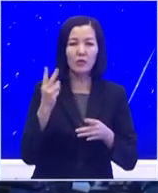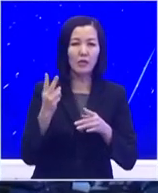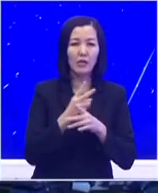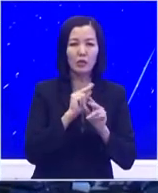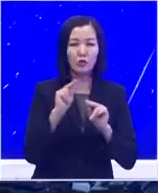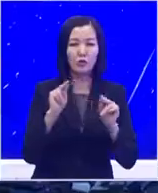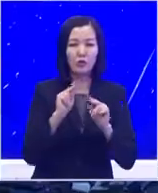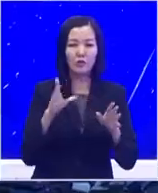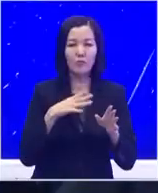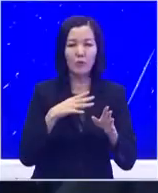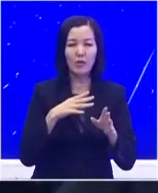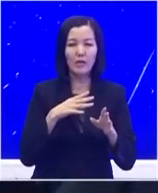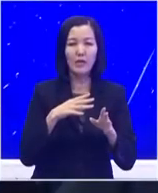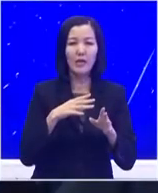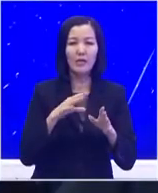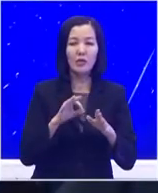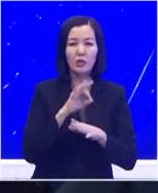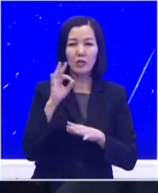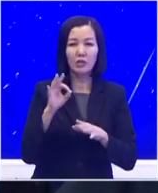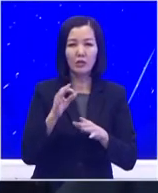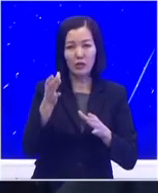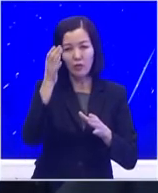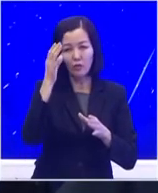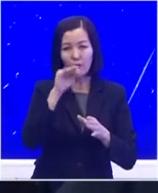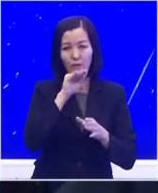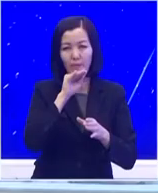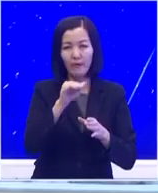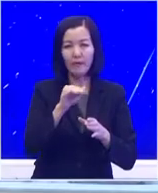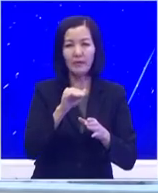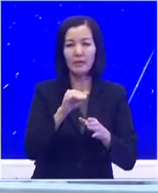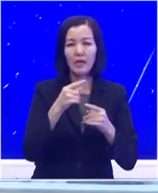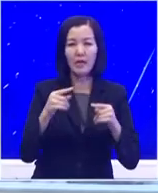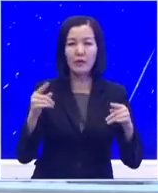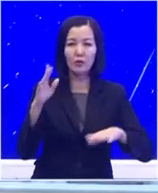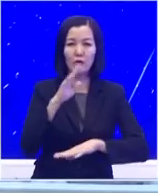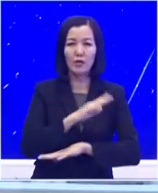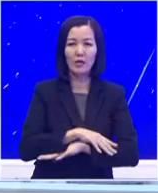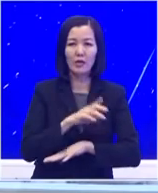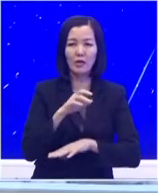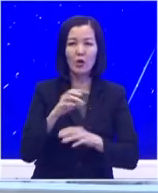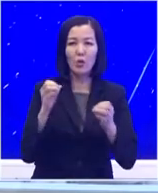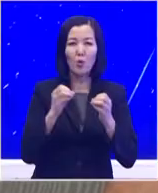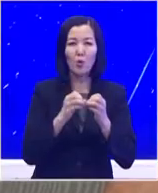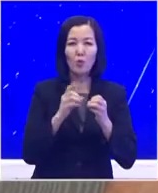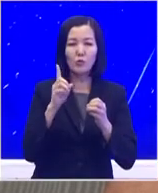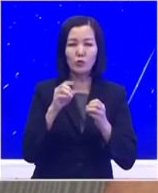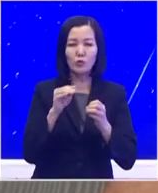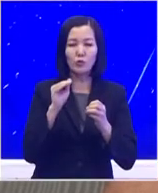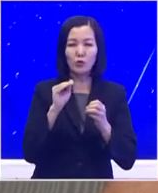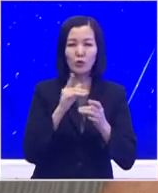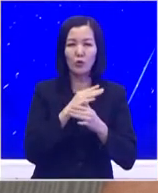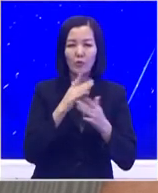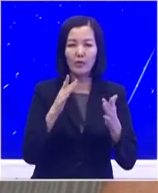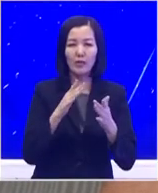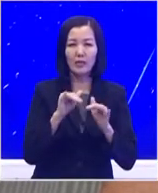ұстаз атанды. Шығыстың ғұлама ғалымы әл-Фараби әртүрлі ғылыми пәндерге негізделген. Ондаған тіпті 100-ден мың қолжазбалары арқылы